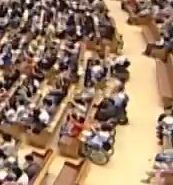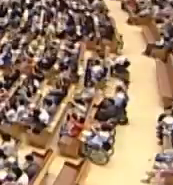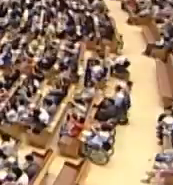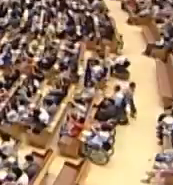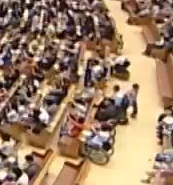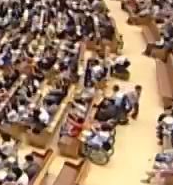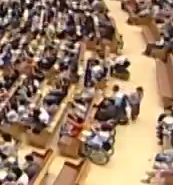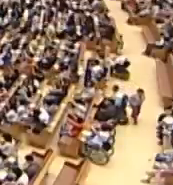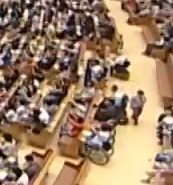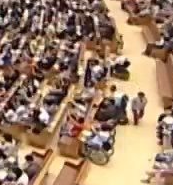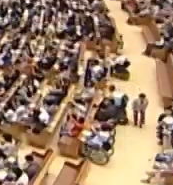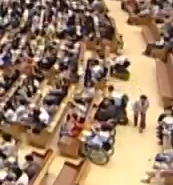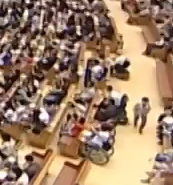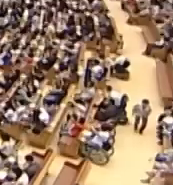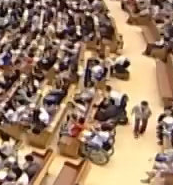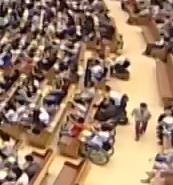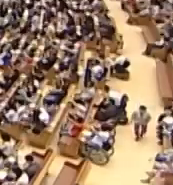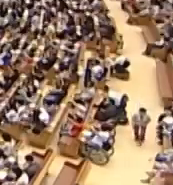ス